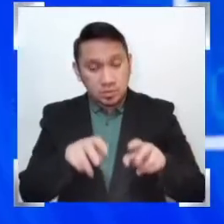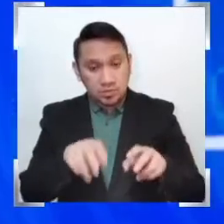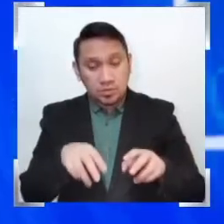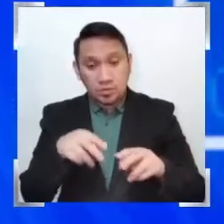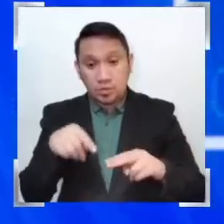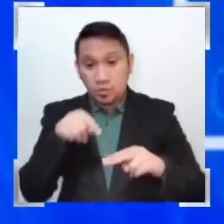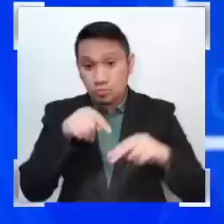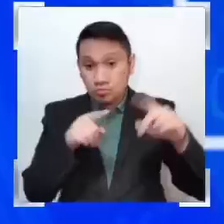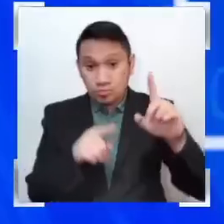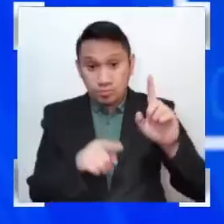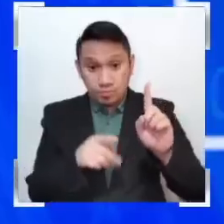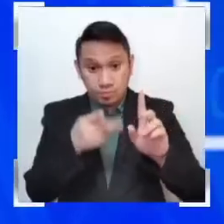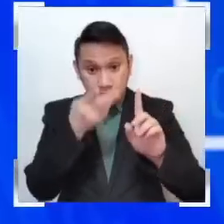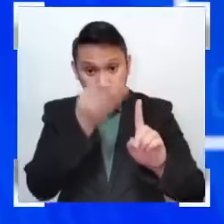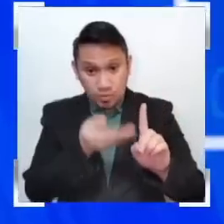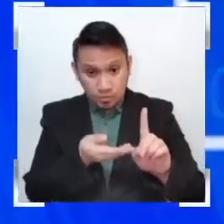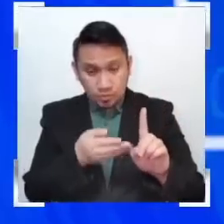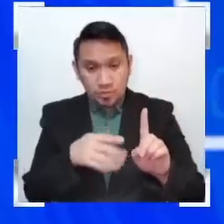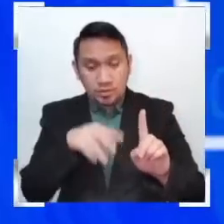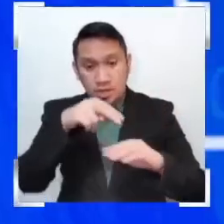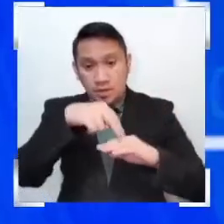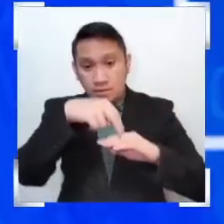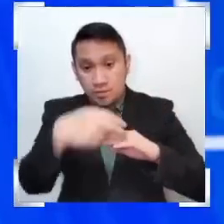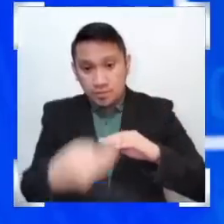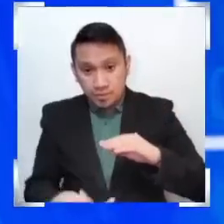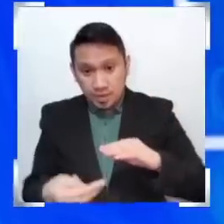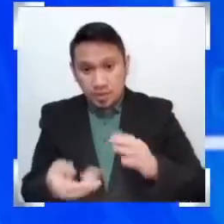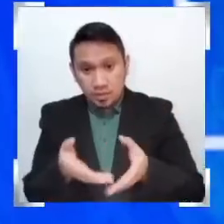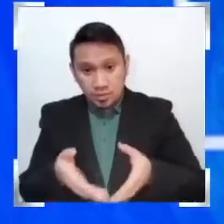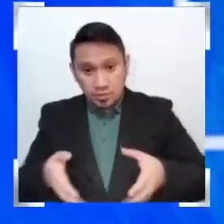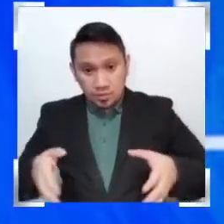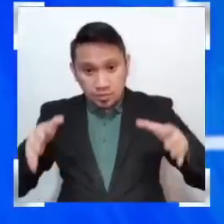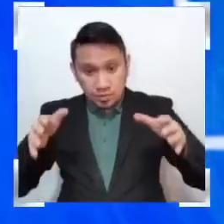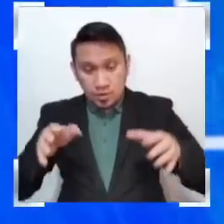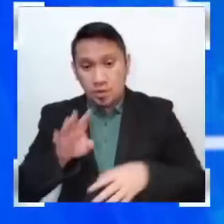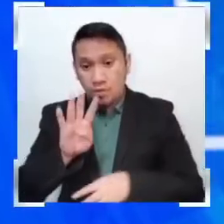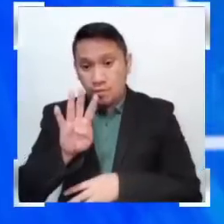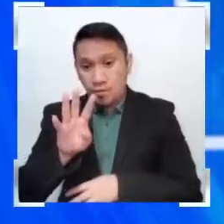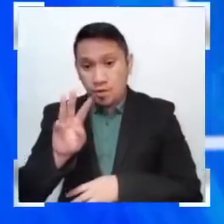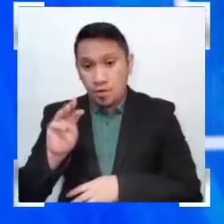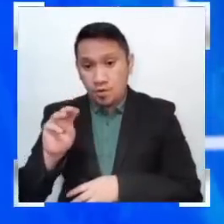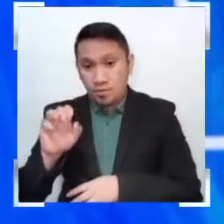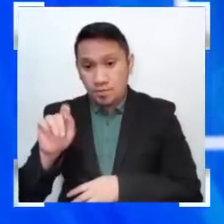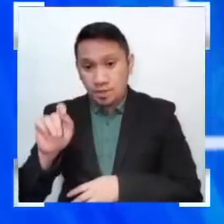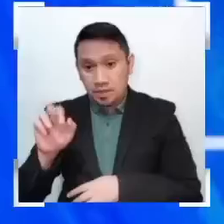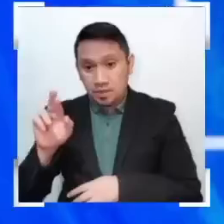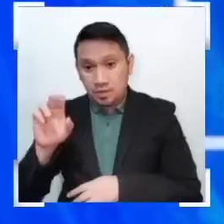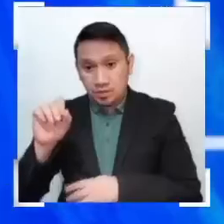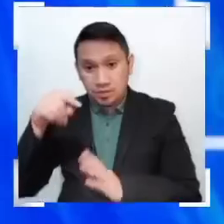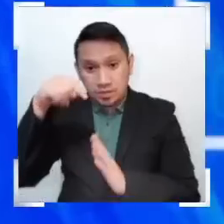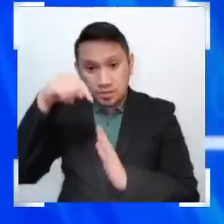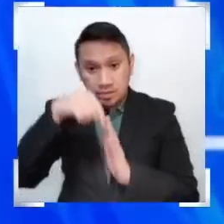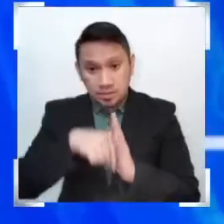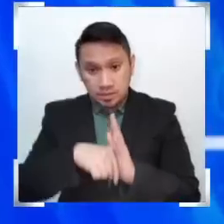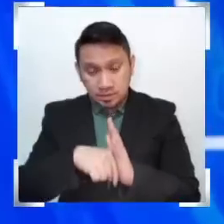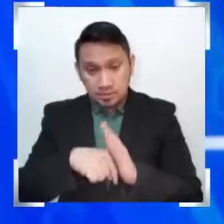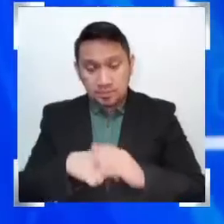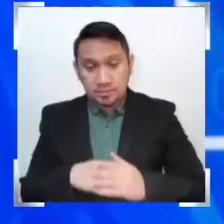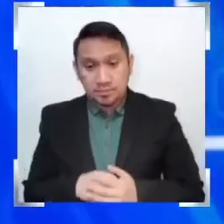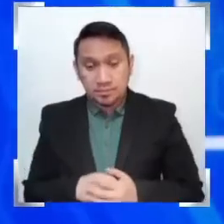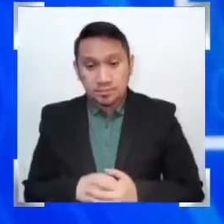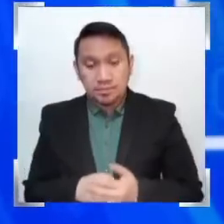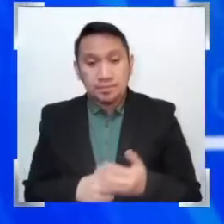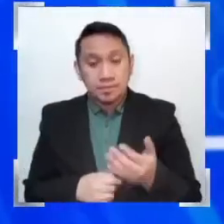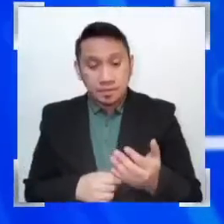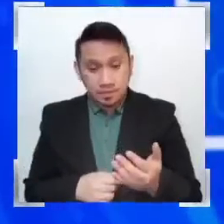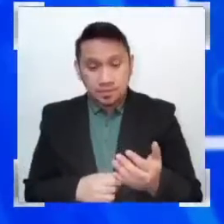biktima na mahulog sa hukay na 4 na metro ang lalim. Saksi, si Paul Hernandez ng GMA Regional TV, Balitang